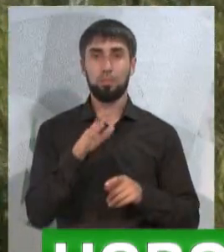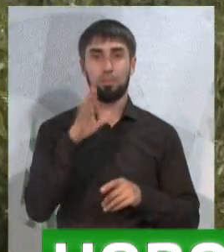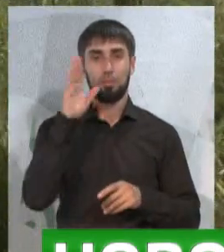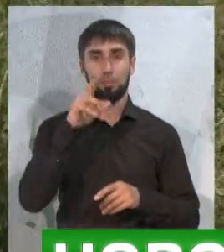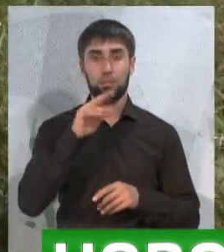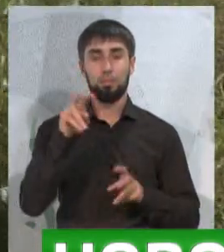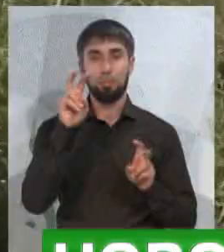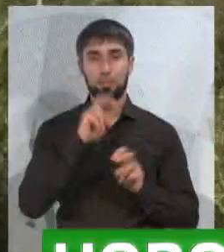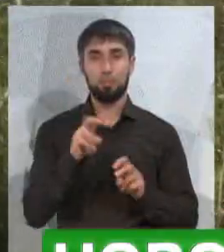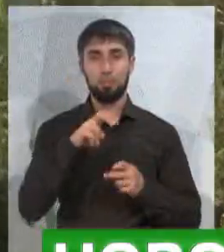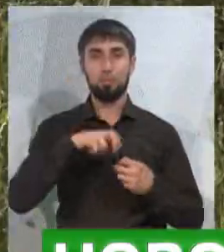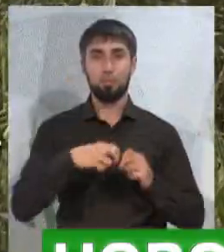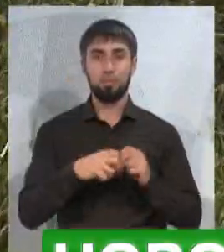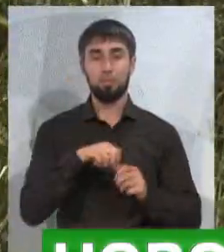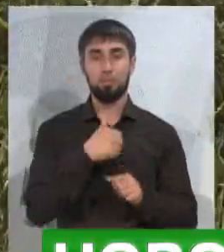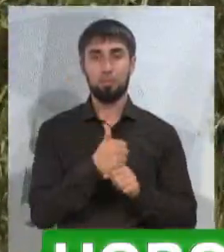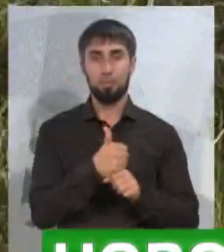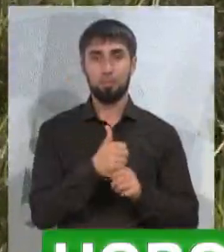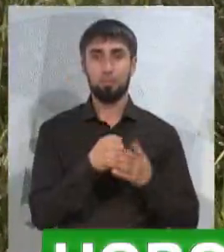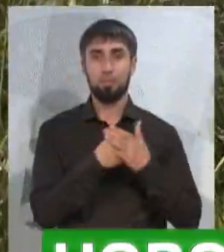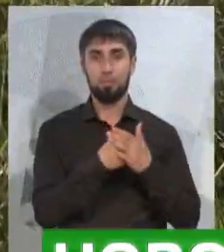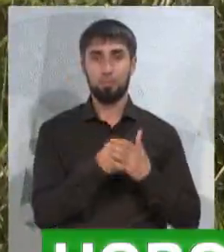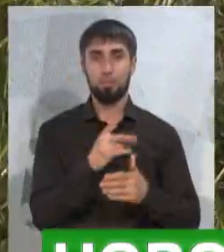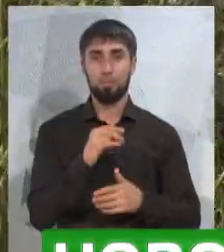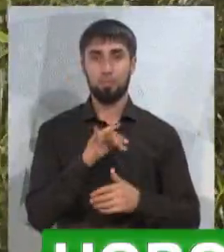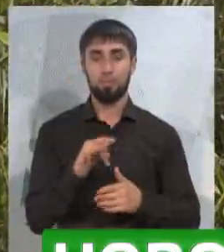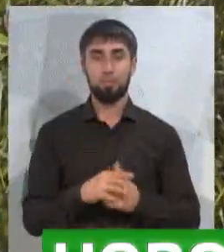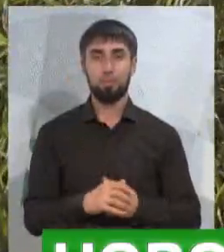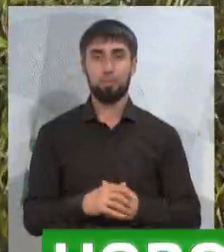ищут проблему слабого напора. Зелимхан Калоев, Адам Гулоев, Ахмед Кандаров, Новости 24.